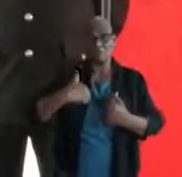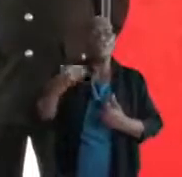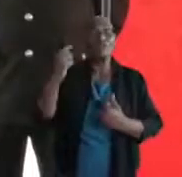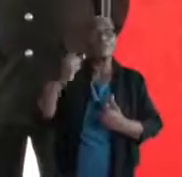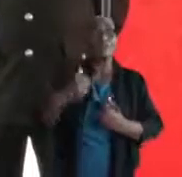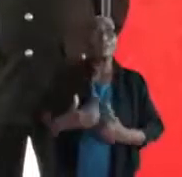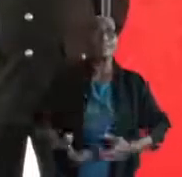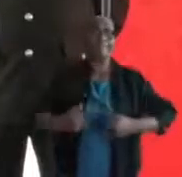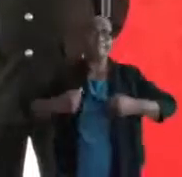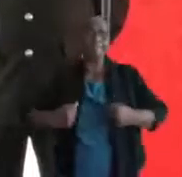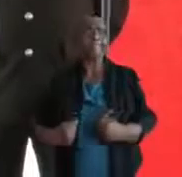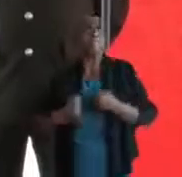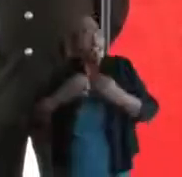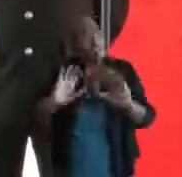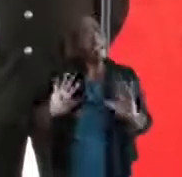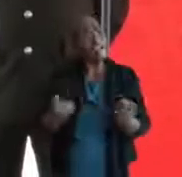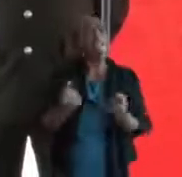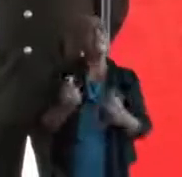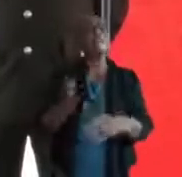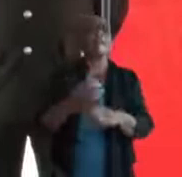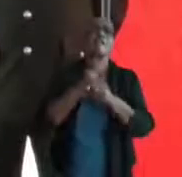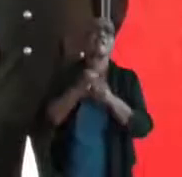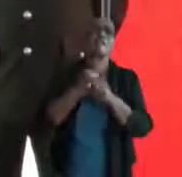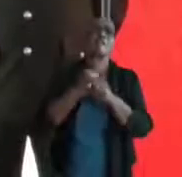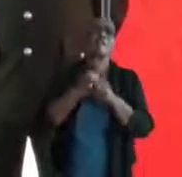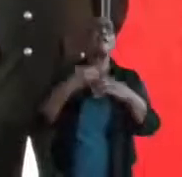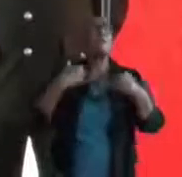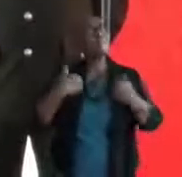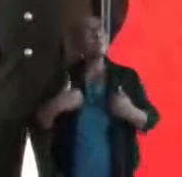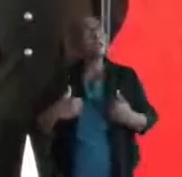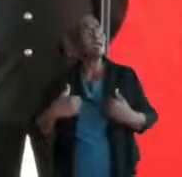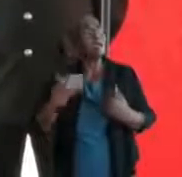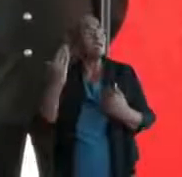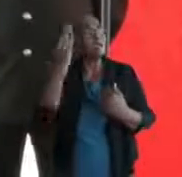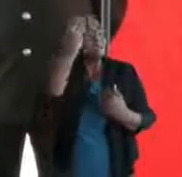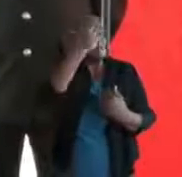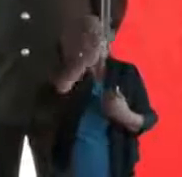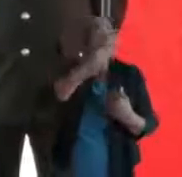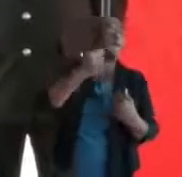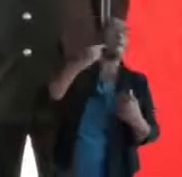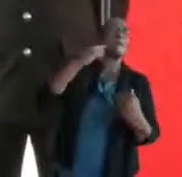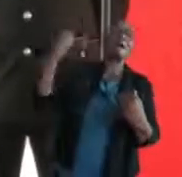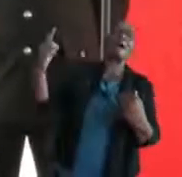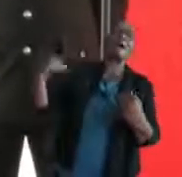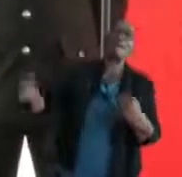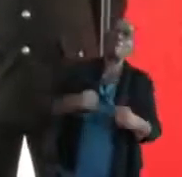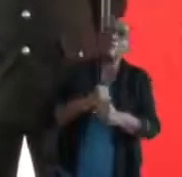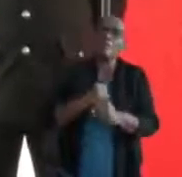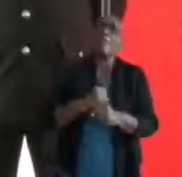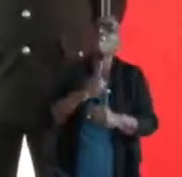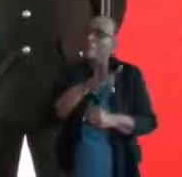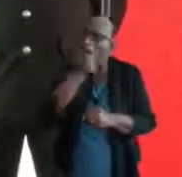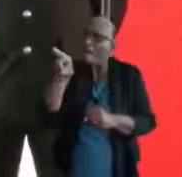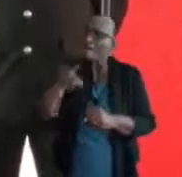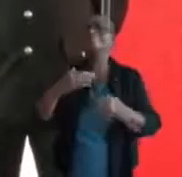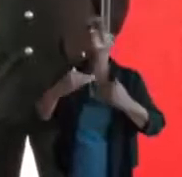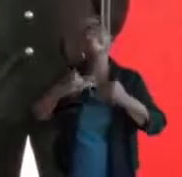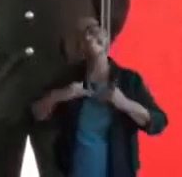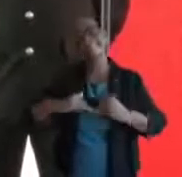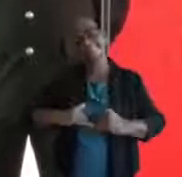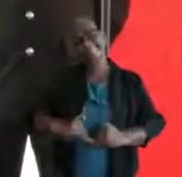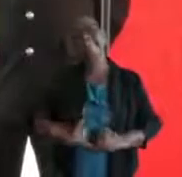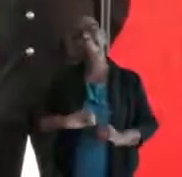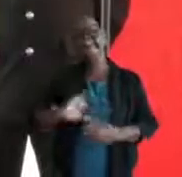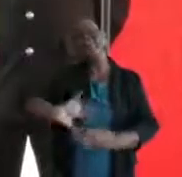veerkrachtig vorm we hebben meerdere donkere dagen meegemaakt maar liedje voor is wat komen uit deze